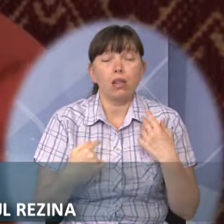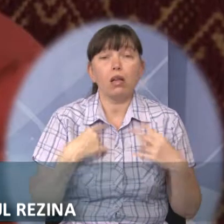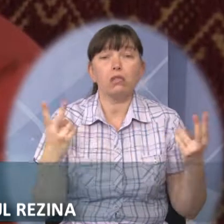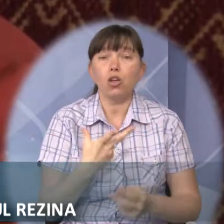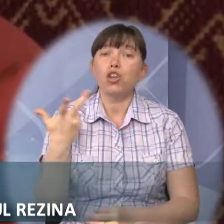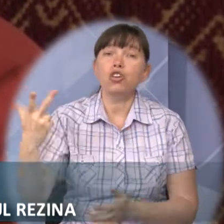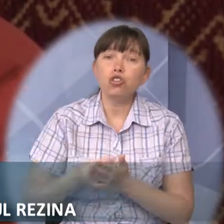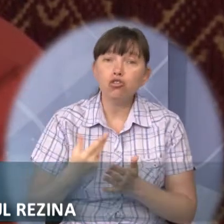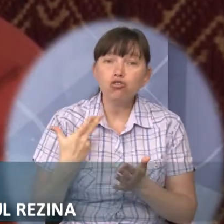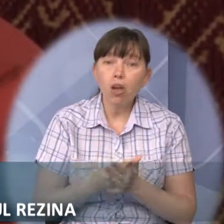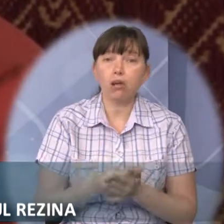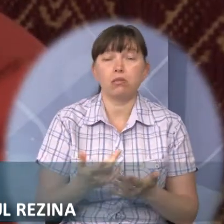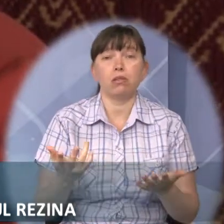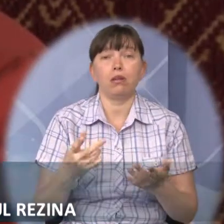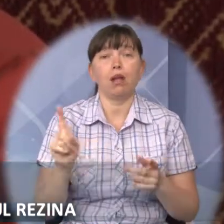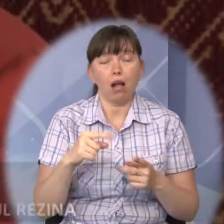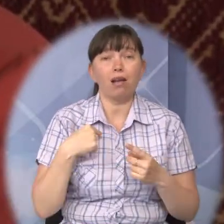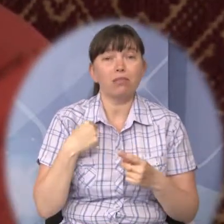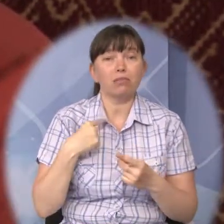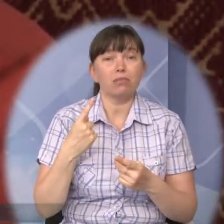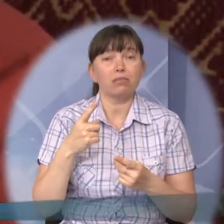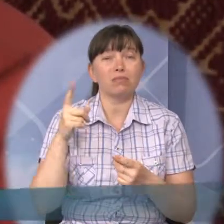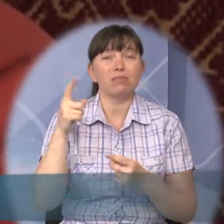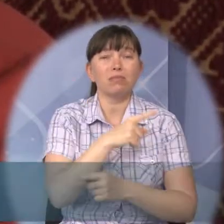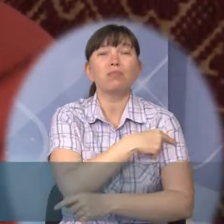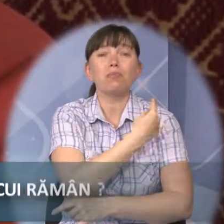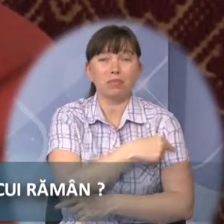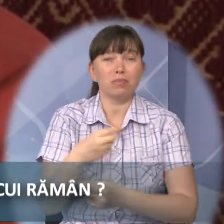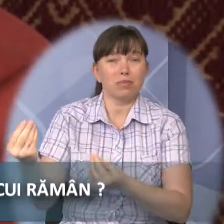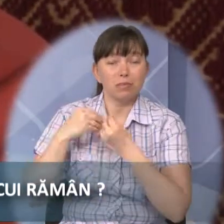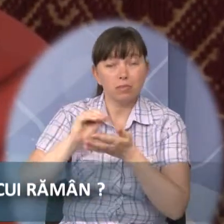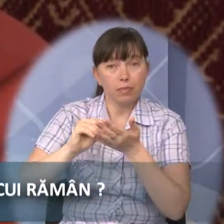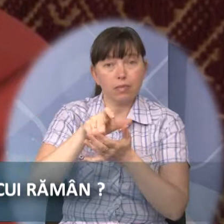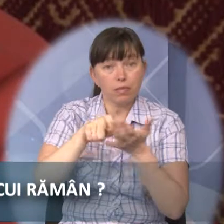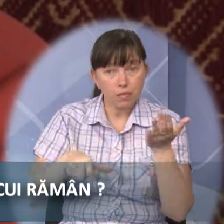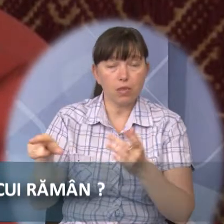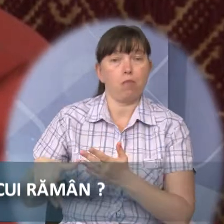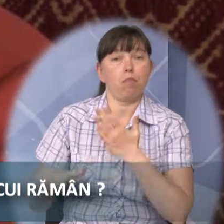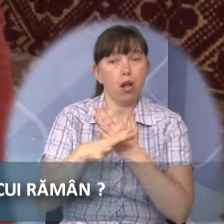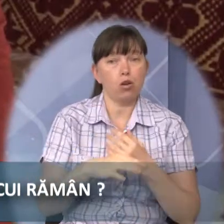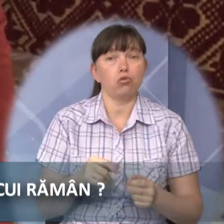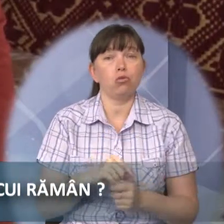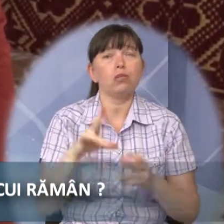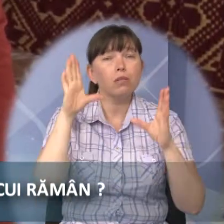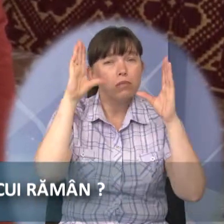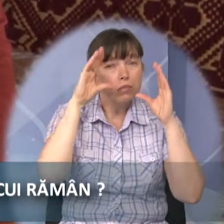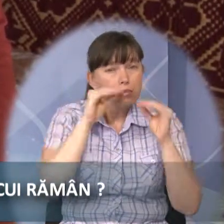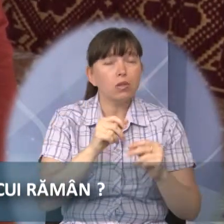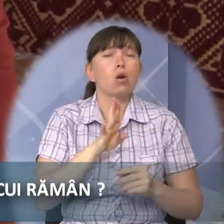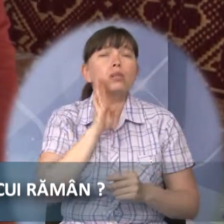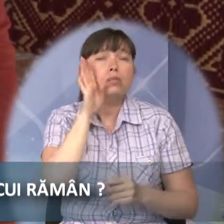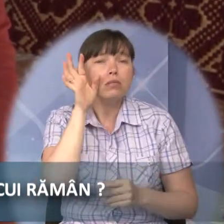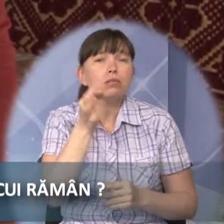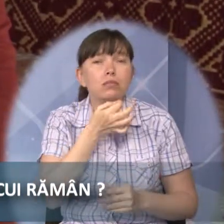face. Dacă am nevoie de injecții care le primesc eu de la punctul din sat, mi scrie doctorul de familie. Și sară pe murget,